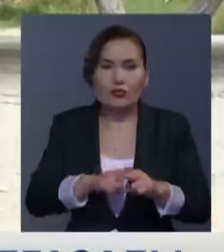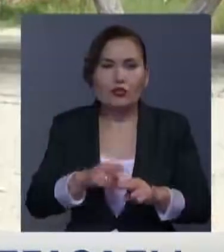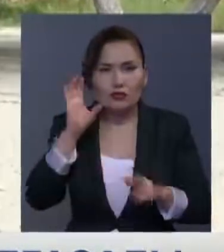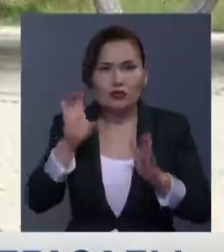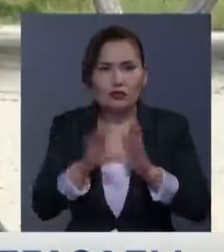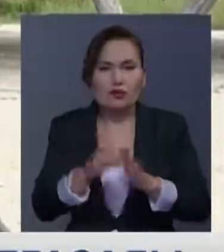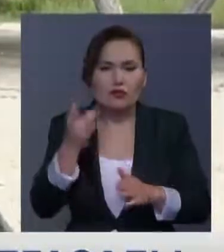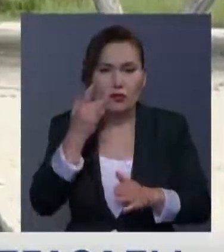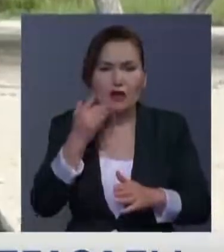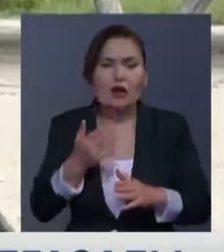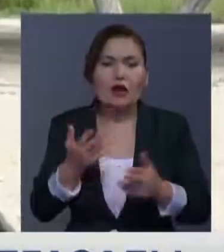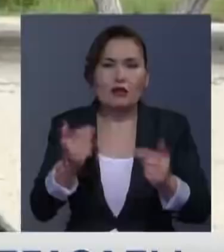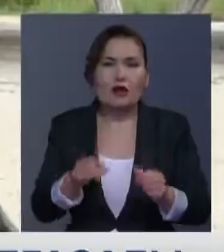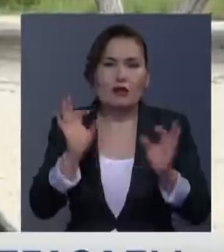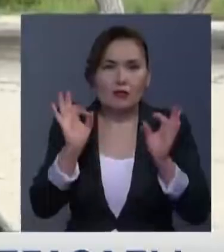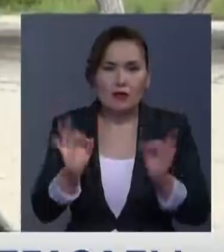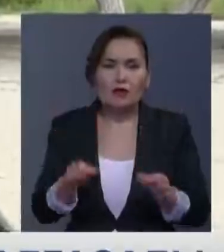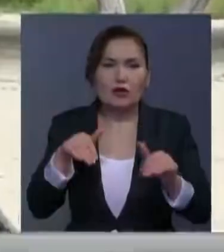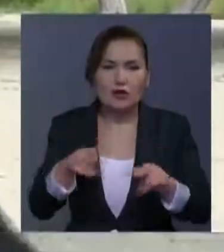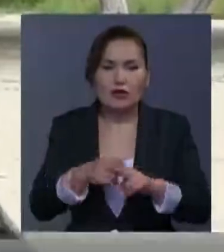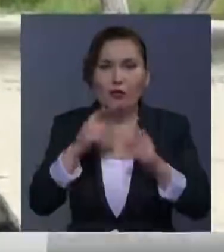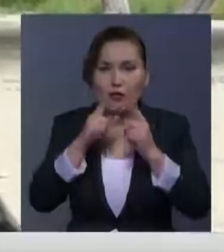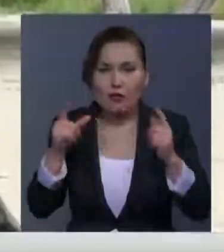үйрендік. Керек бос, дұрыс па? Дұрыс.